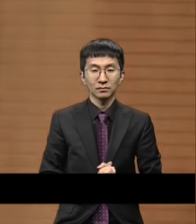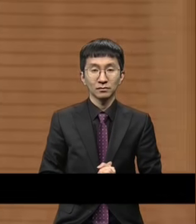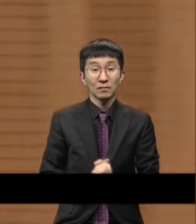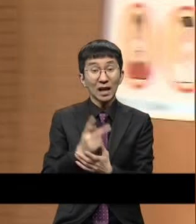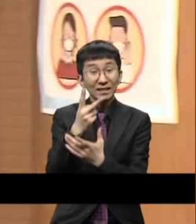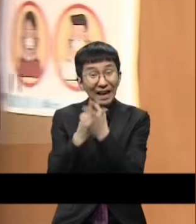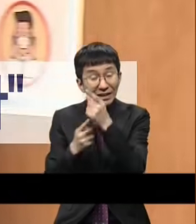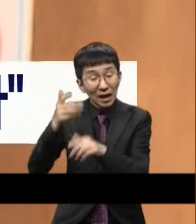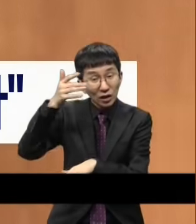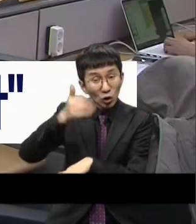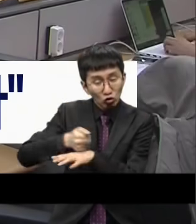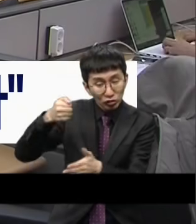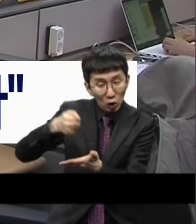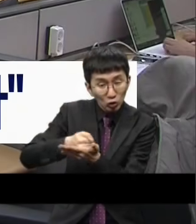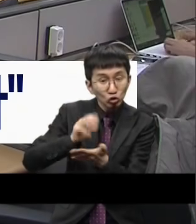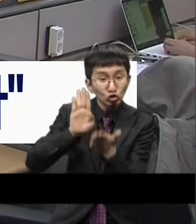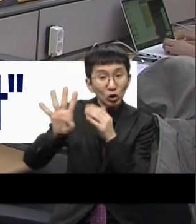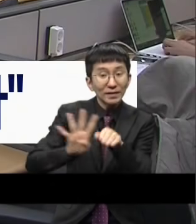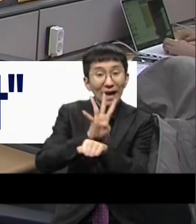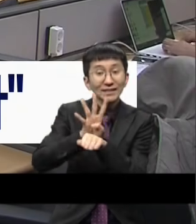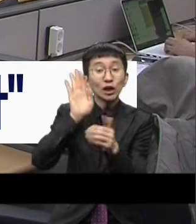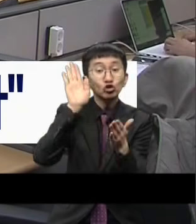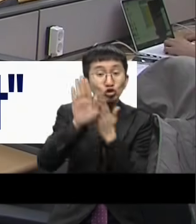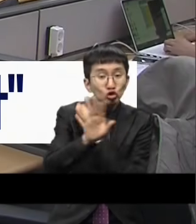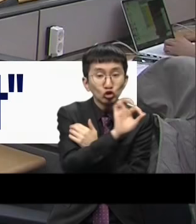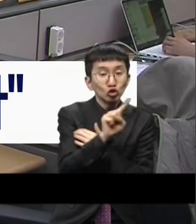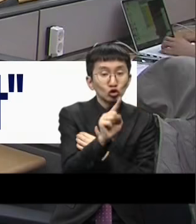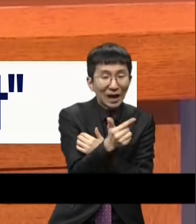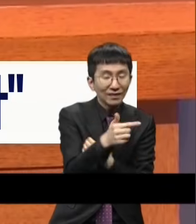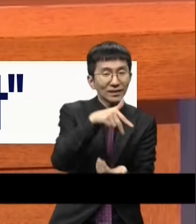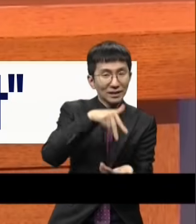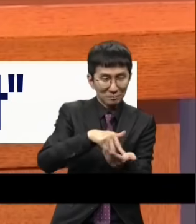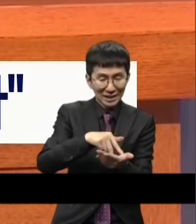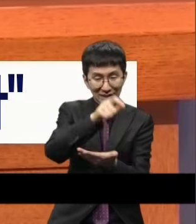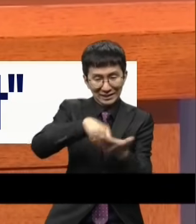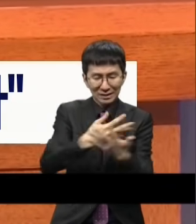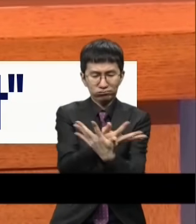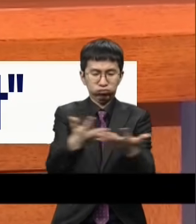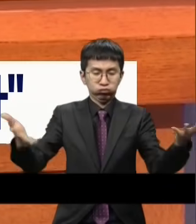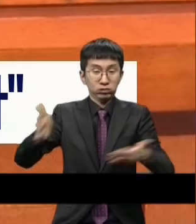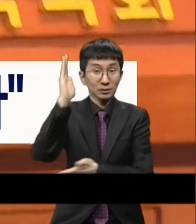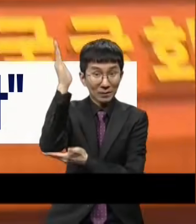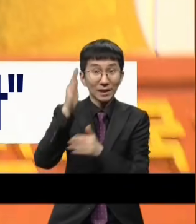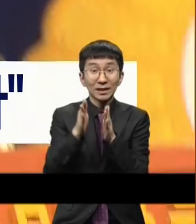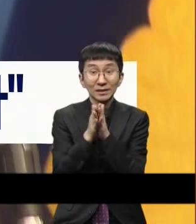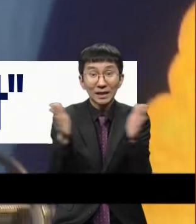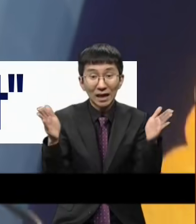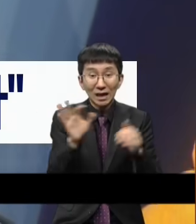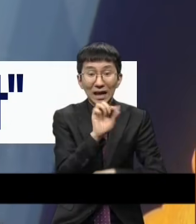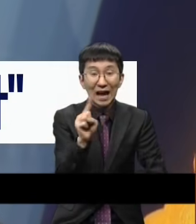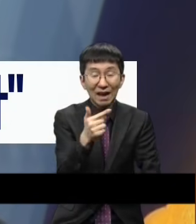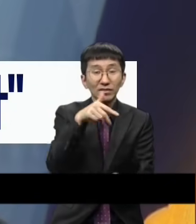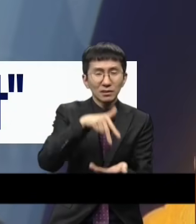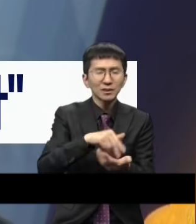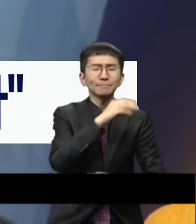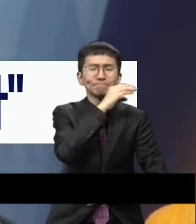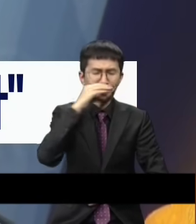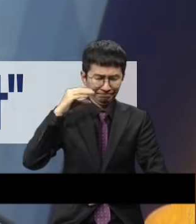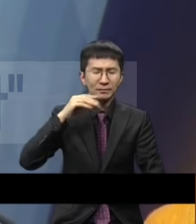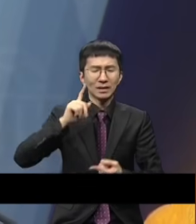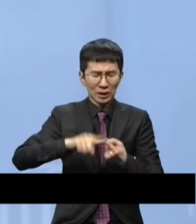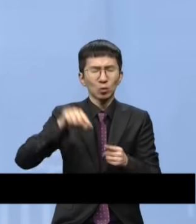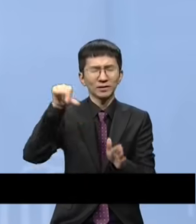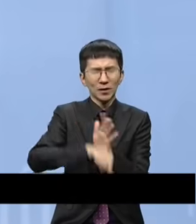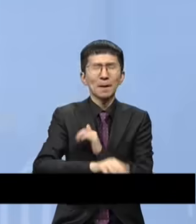단일화 결과가 발표된 지 4시간 뒤 안철수 대표가 기자회견장에 섰습니다. 안 대표는 원칙 있게 졌다고